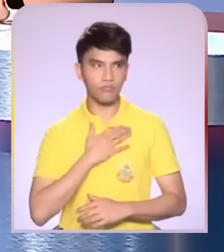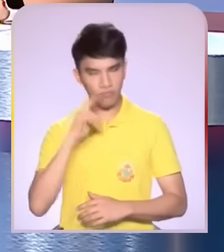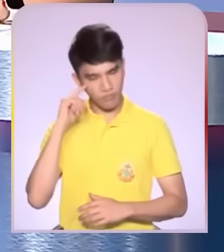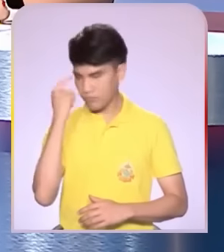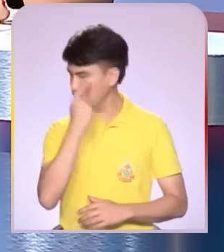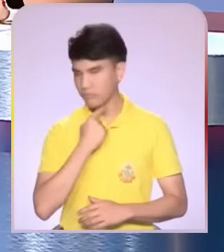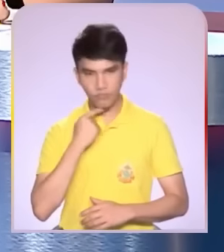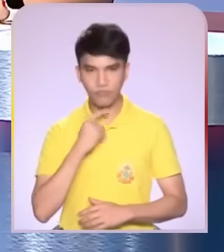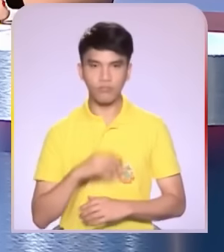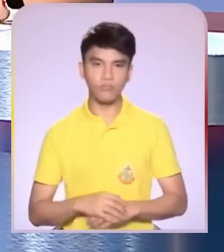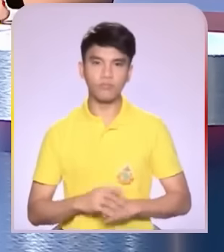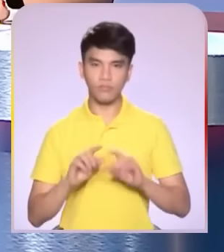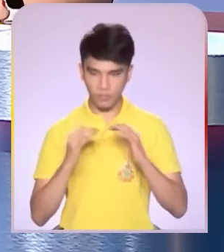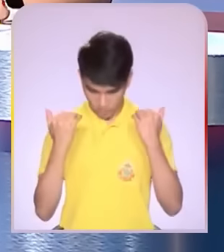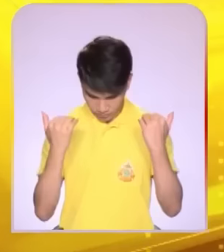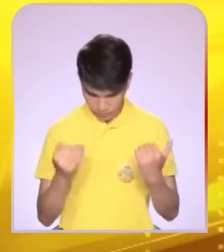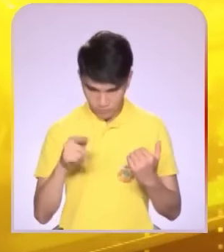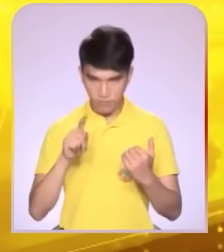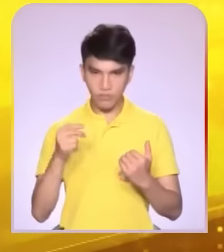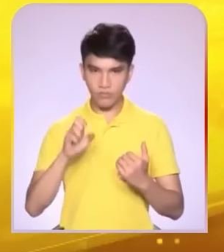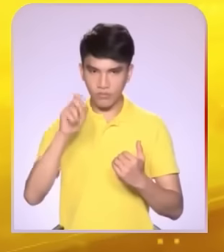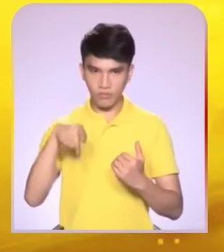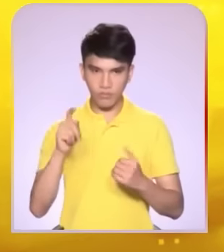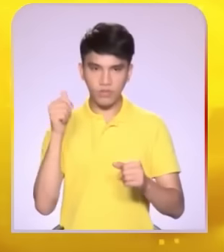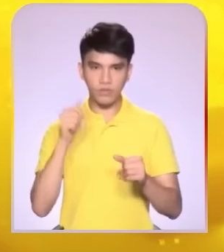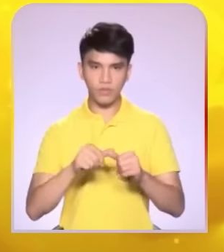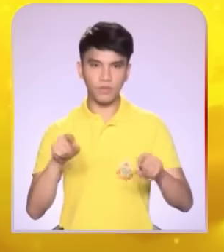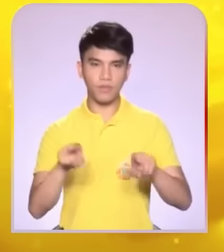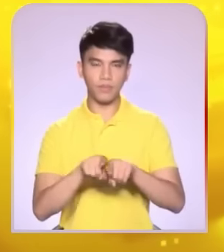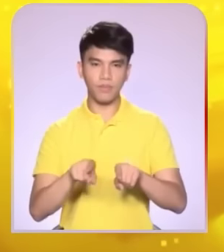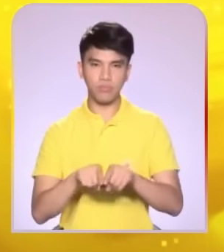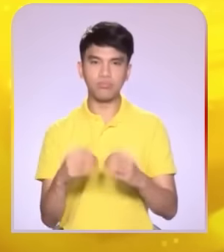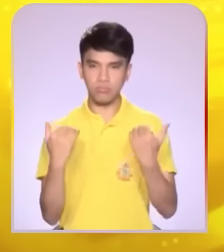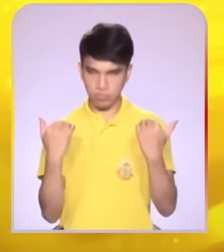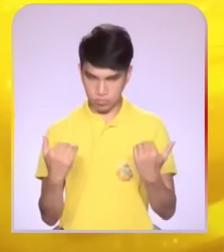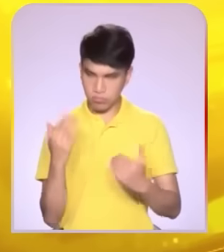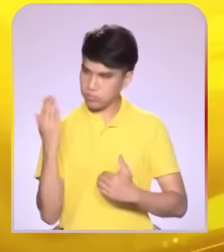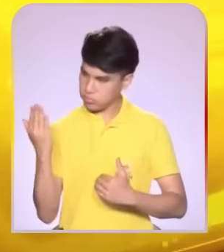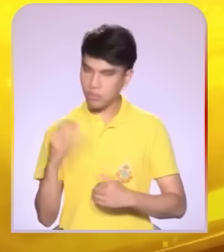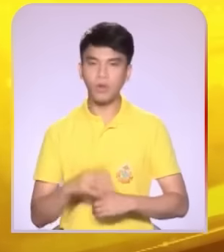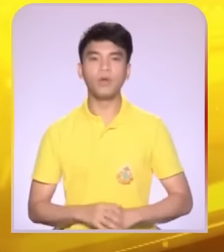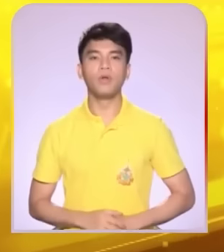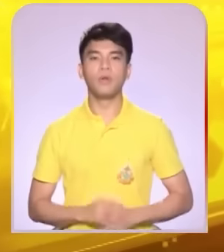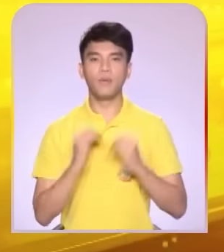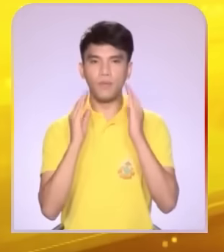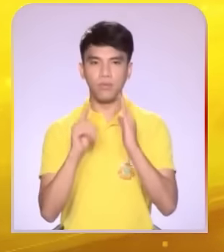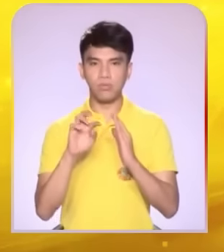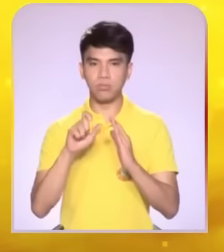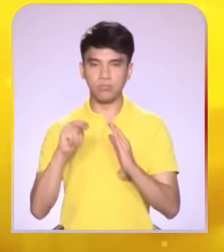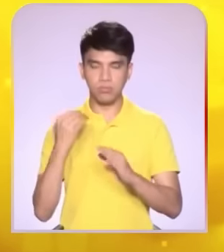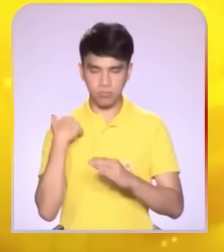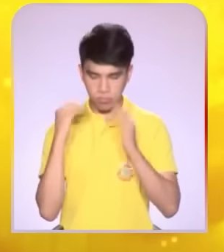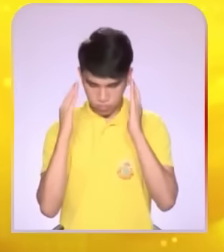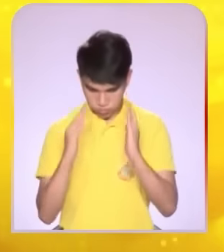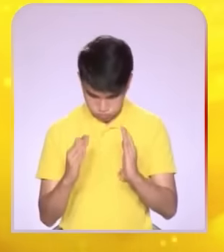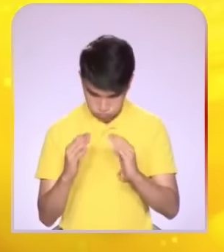าะแต่วันนี้มีประทีปอีกท่านนึงนั่งอยู่ในรายการนะฮะท่านประทีปเจริญกันนั่งอยู่นะฮะอาจารย์ตรินก็อยู่ด้วยนะครับมีผู้เสีย